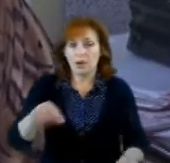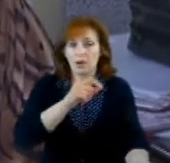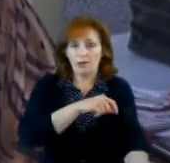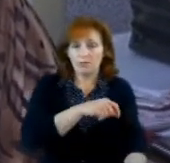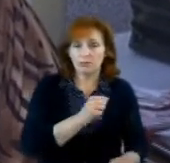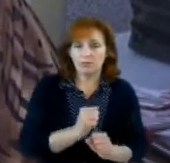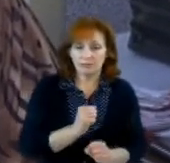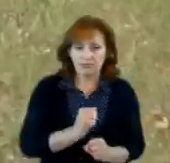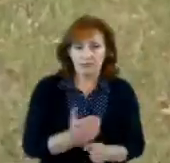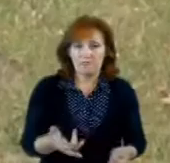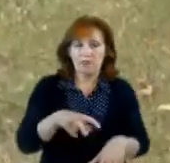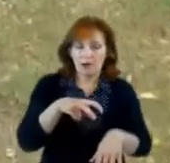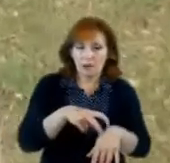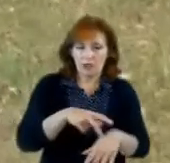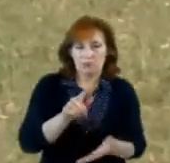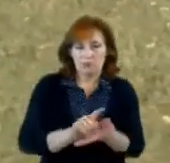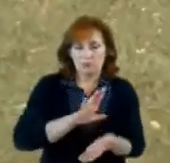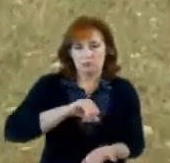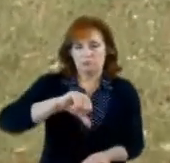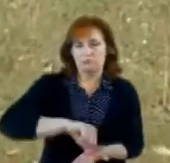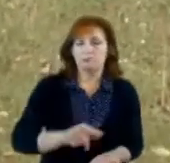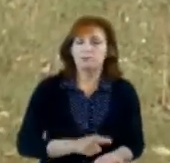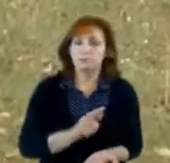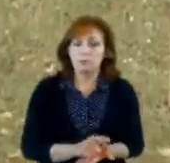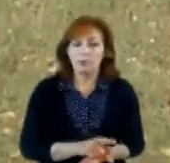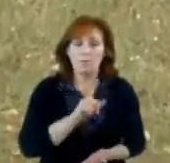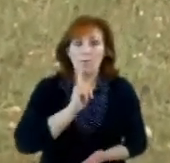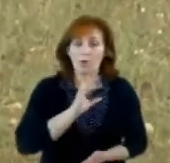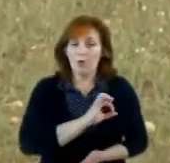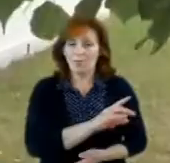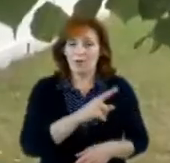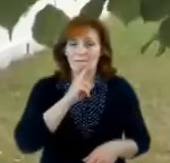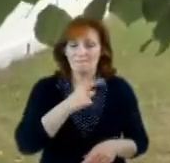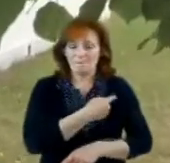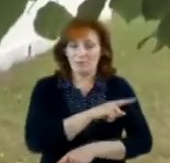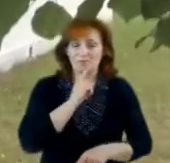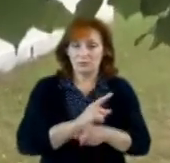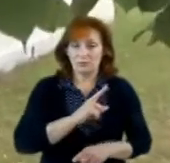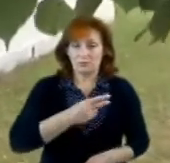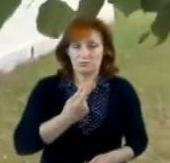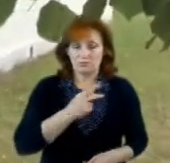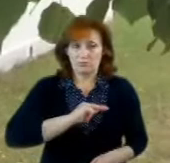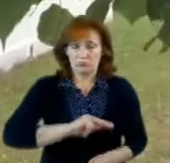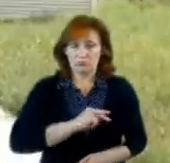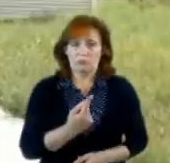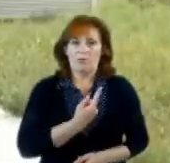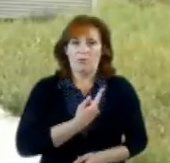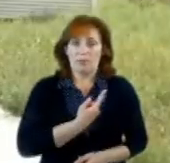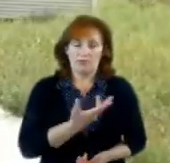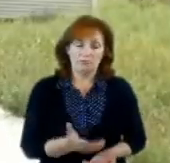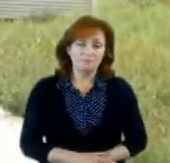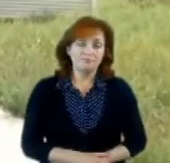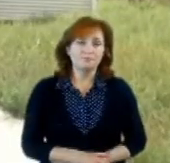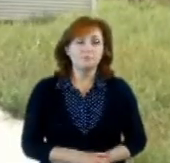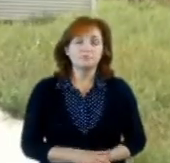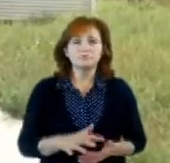лікар треба, щоб був. Тетяна працює одна. Поки вона на викликах, в лікарні нікого нема. В селі за